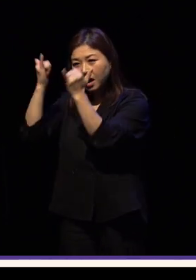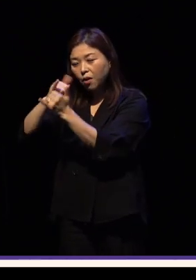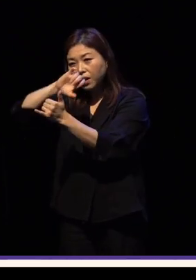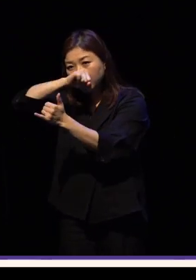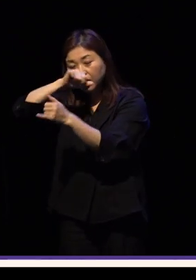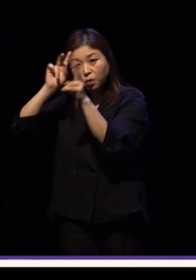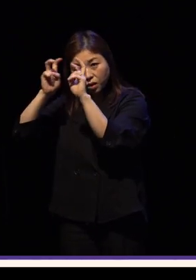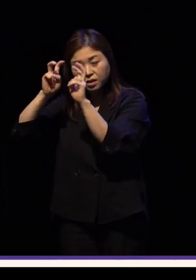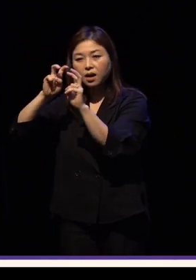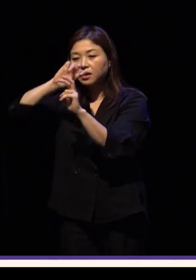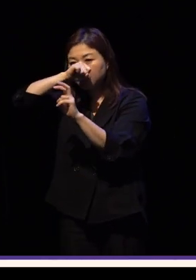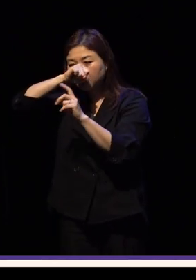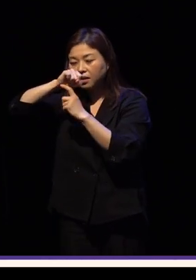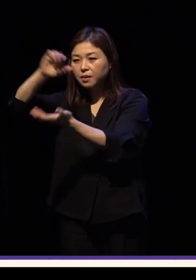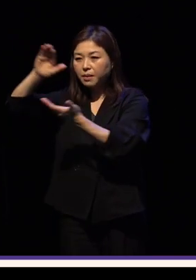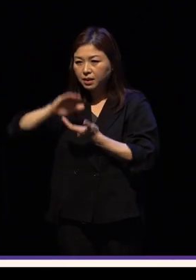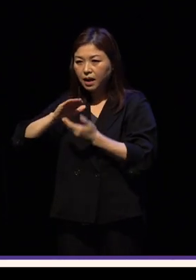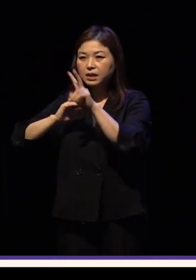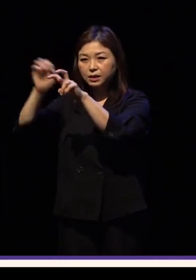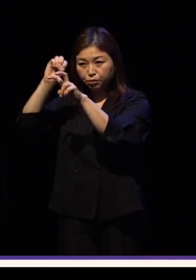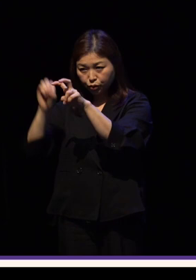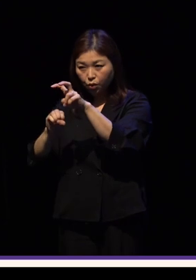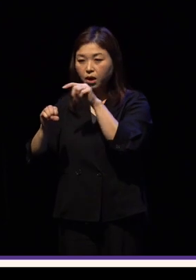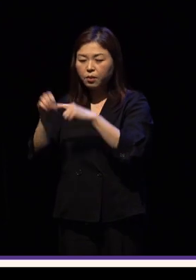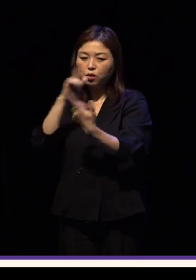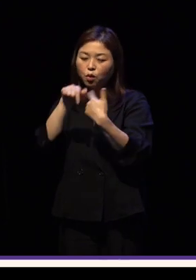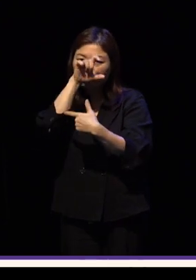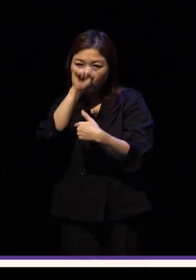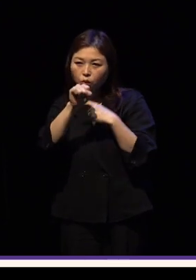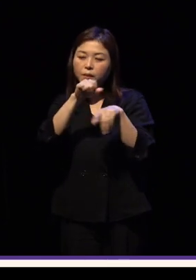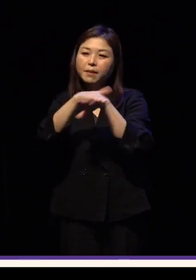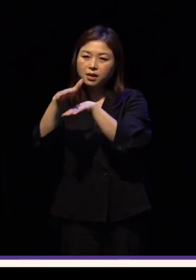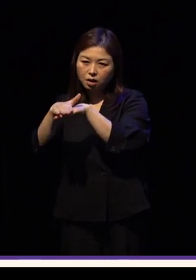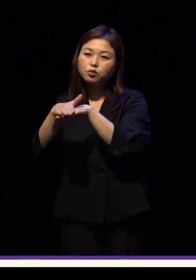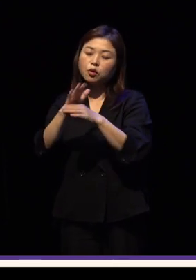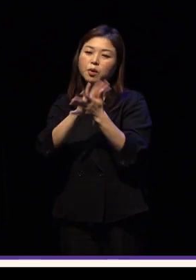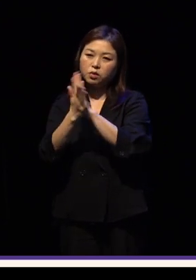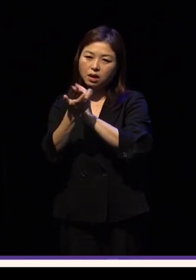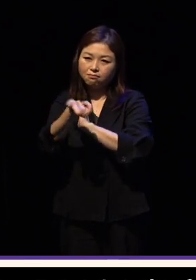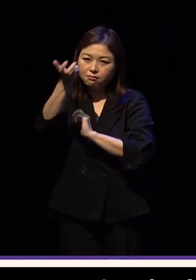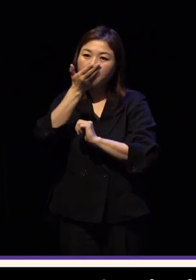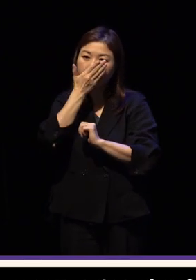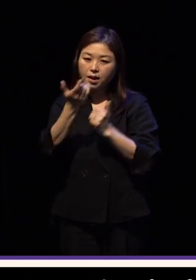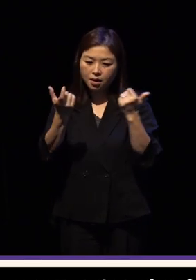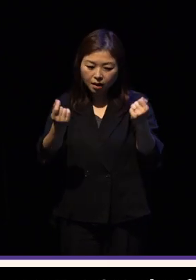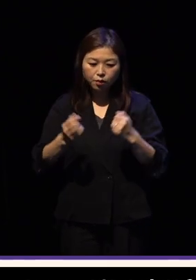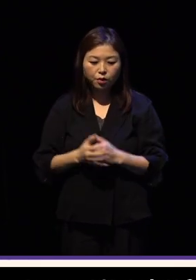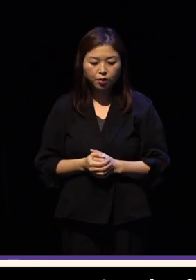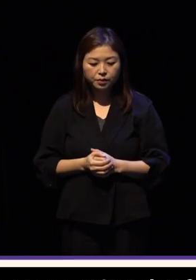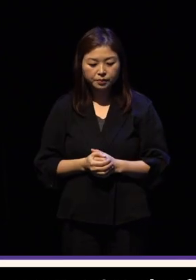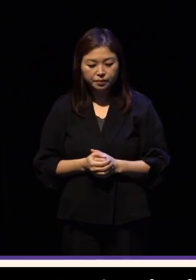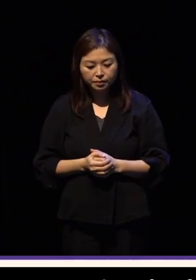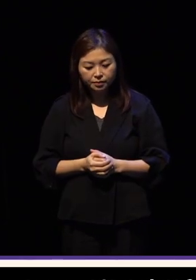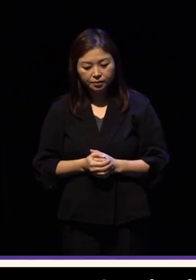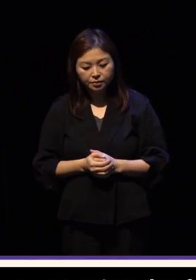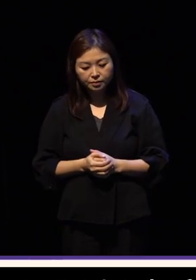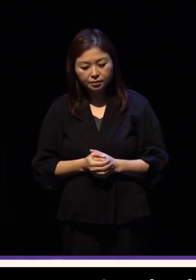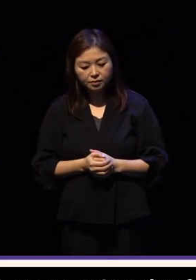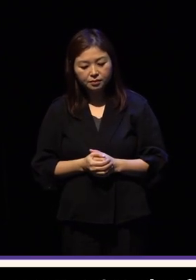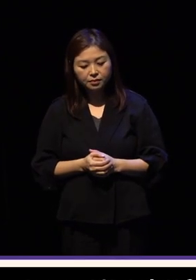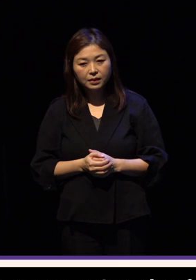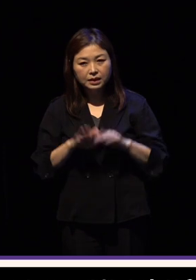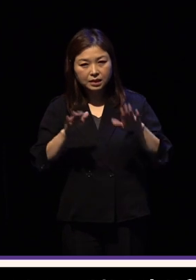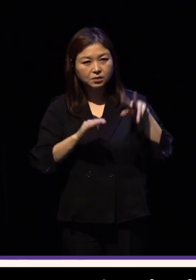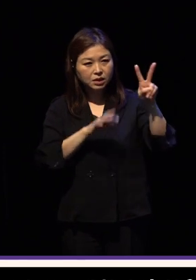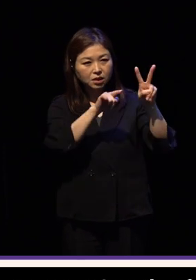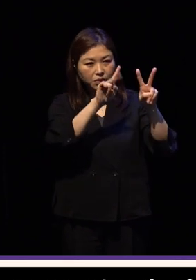나은 구조로 우리가 바꿔가고 22%의 선정률을 40, 50%로 끌어올릴 수 있지 않을까 이런